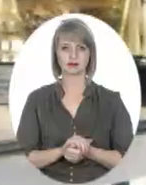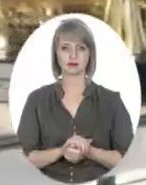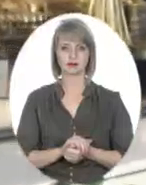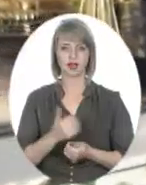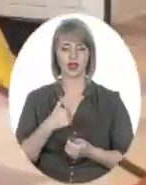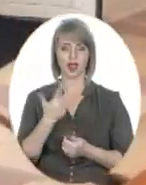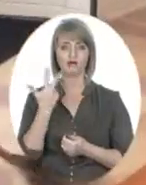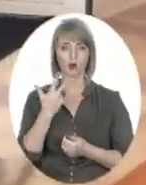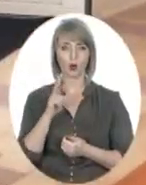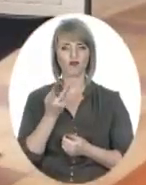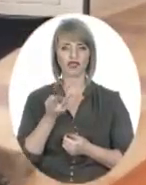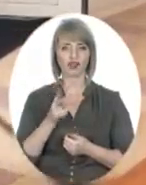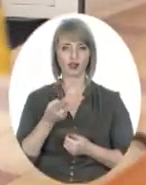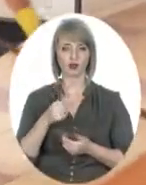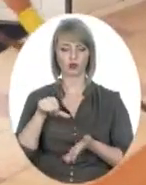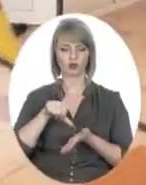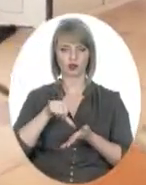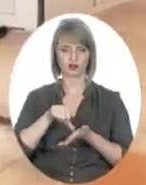Я в 3 видах участвовала.